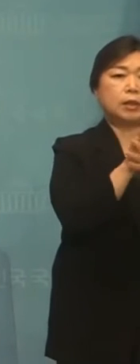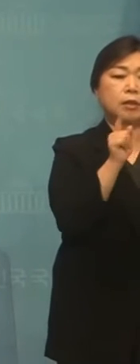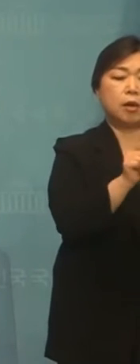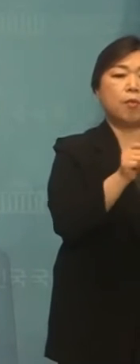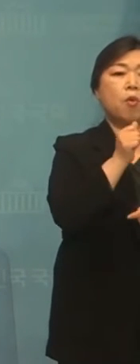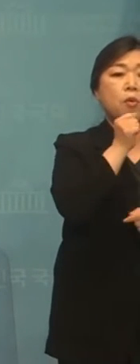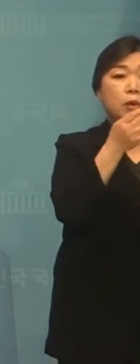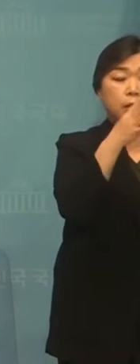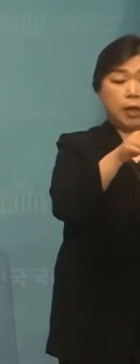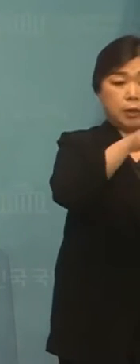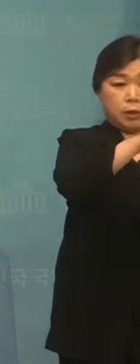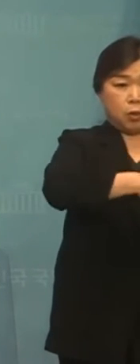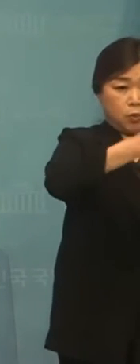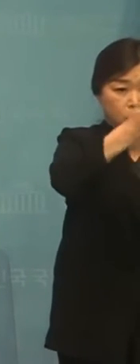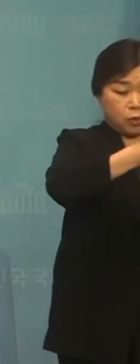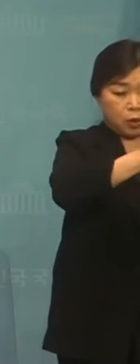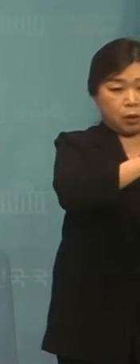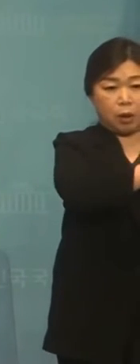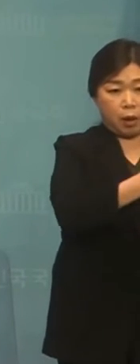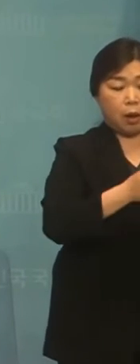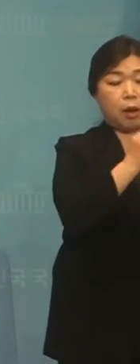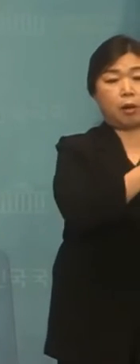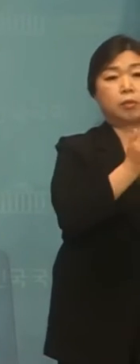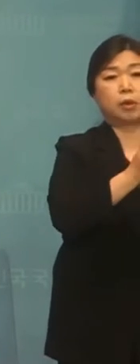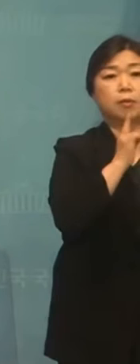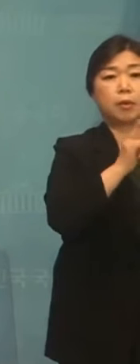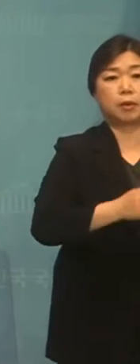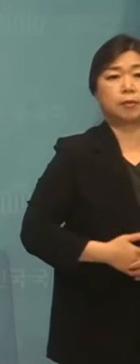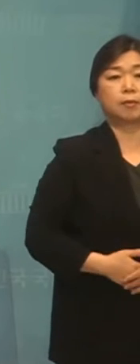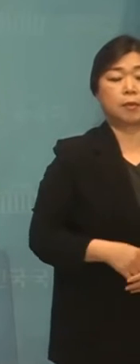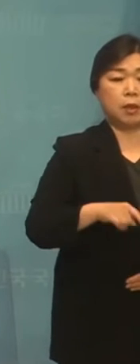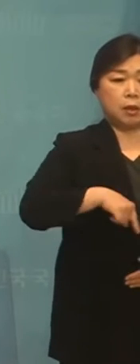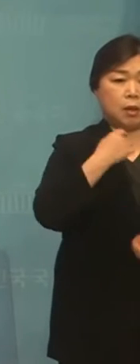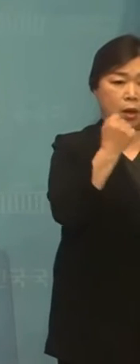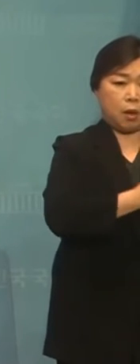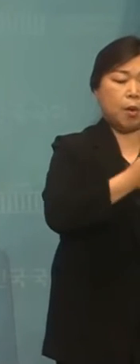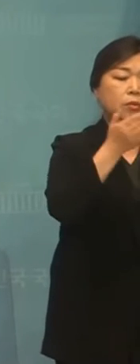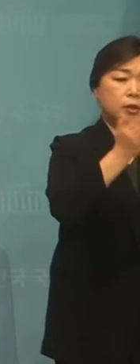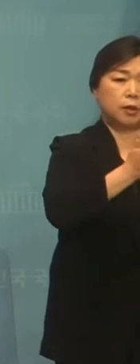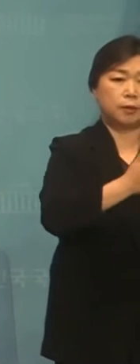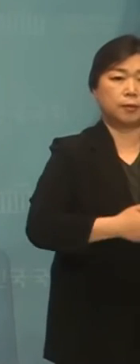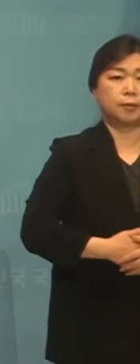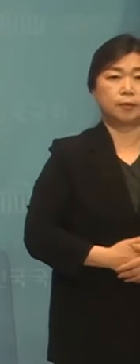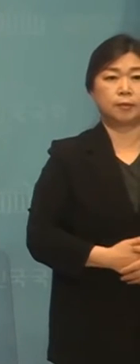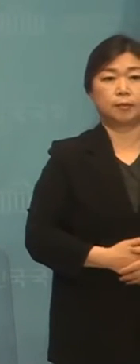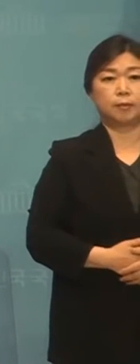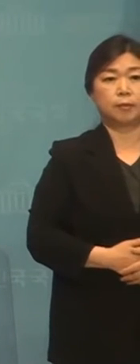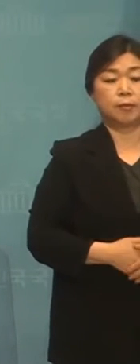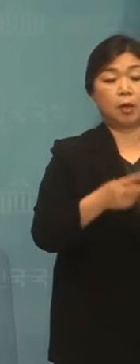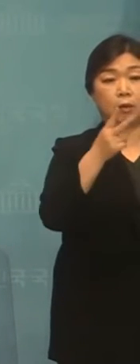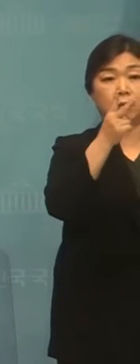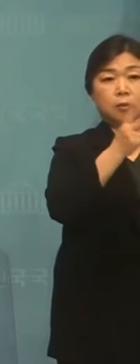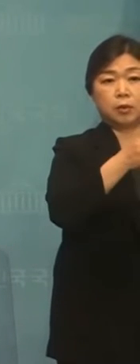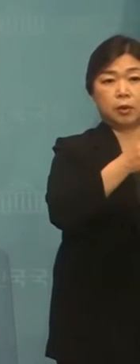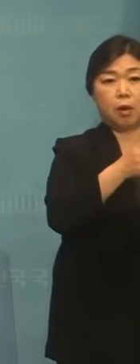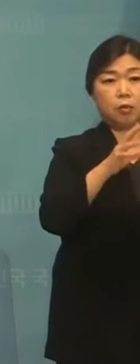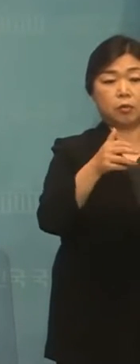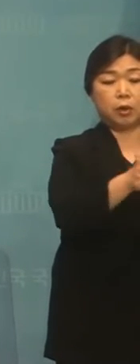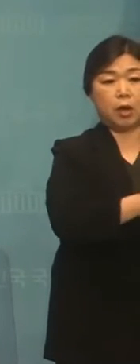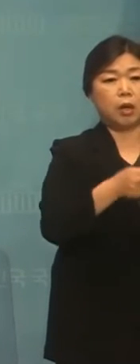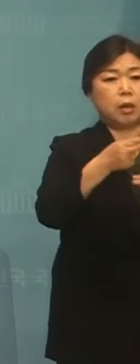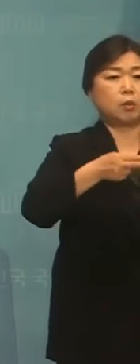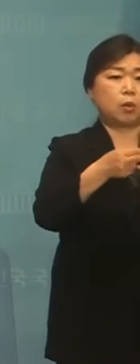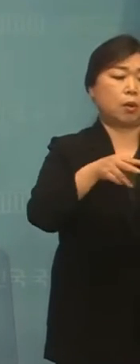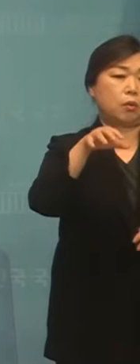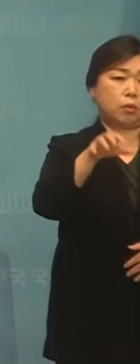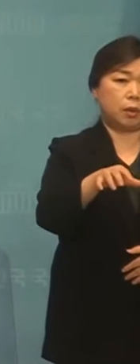기록을 요청하여 사실을 밝히시면 됩니다. 스스로 해명하시길 요청드립니다. 두 번째로 국회